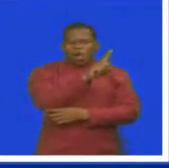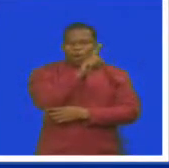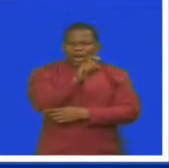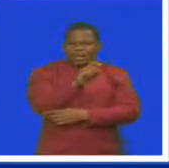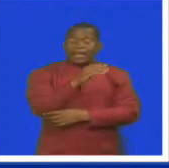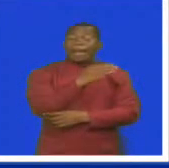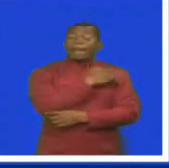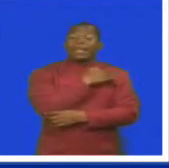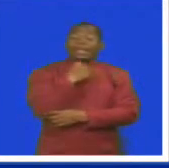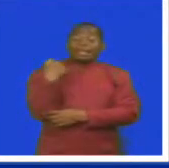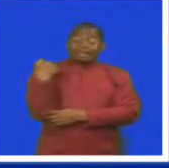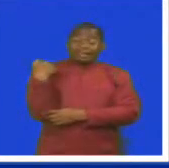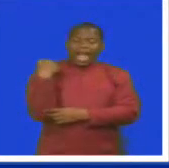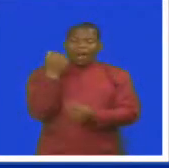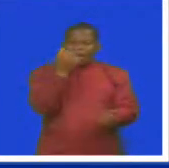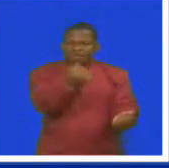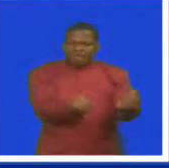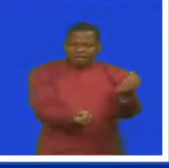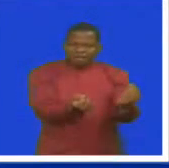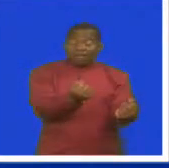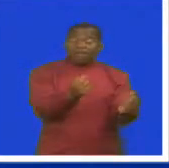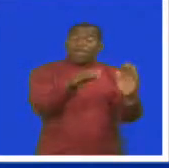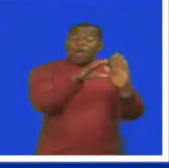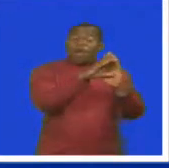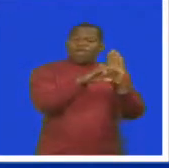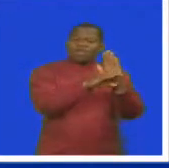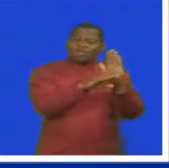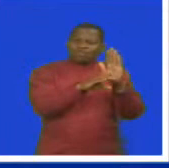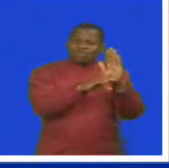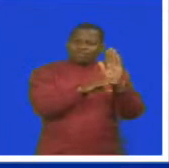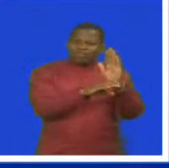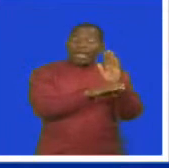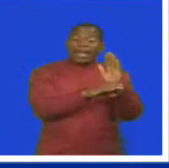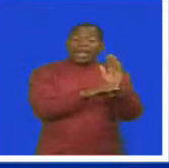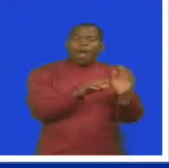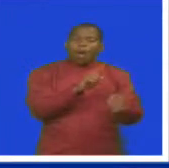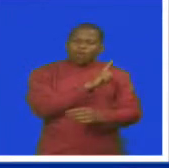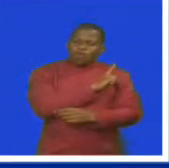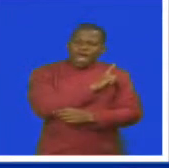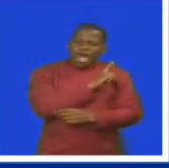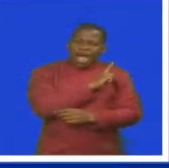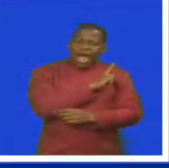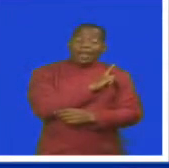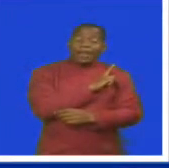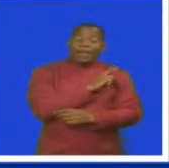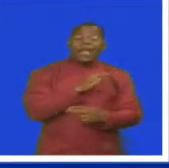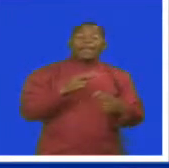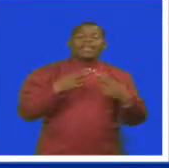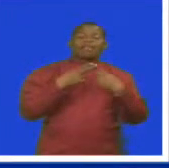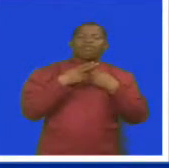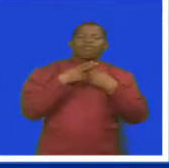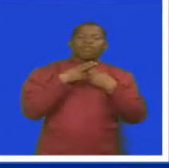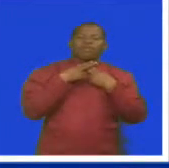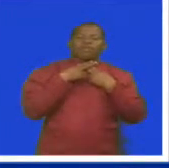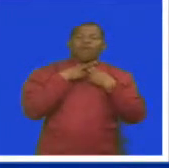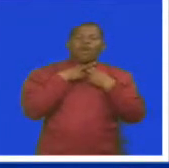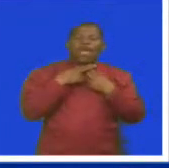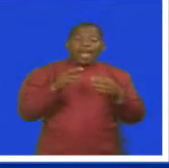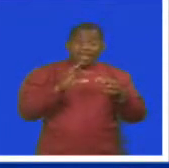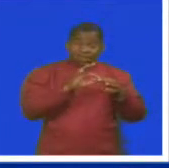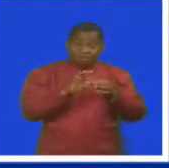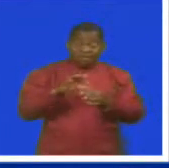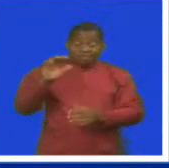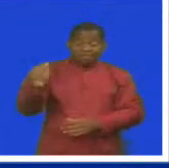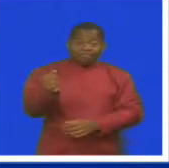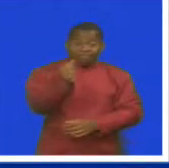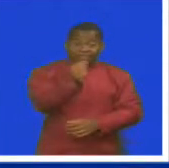ikakhulu ngoba lusebenzisa imali yesive. Emalunga abute lombuto kulandzela kusicwashwe bameli lababili etinkantolo talapha eveni.